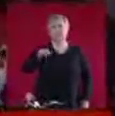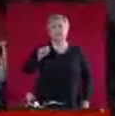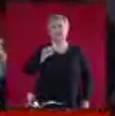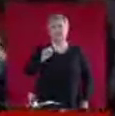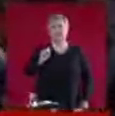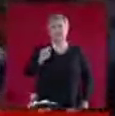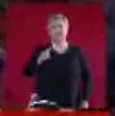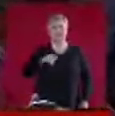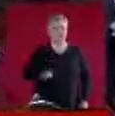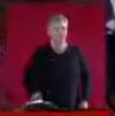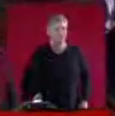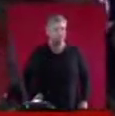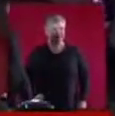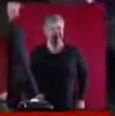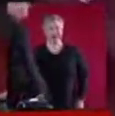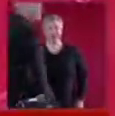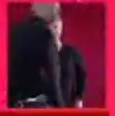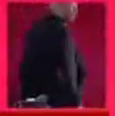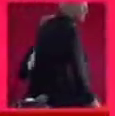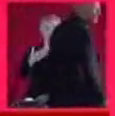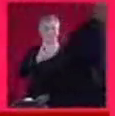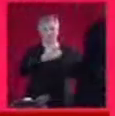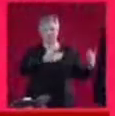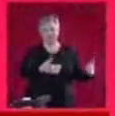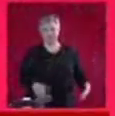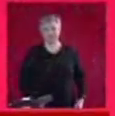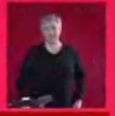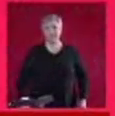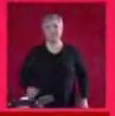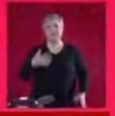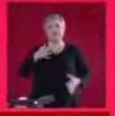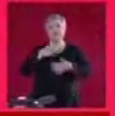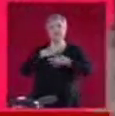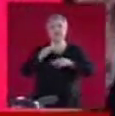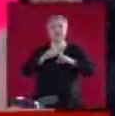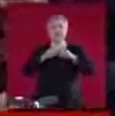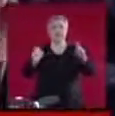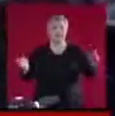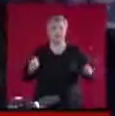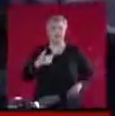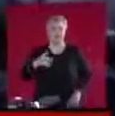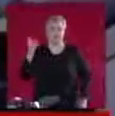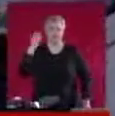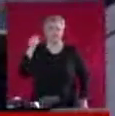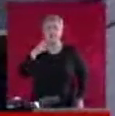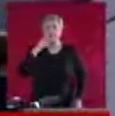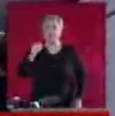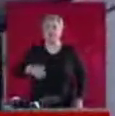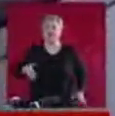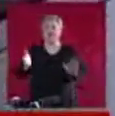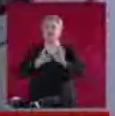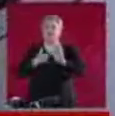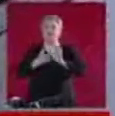μικρασίας με μεγάλη συμβολή στην υπόθεση της συλλογικής μνήμης γιατί εμείς δεν έχουμε